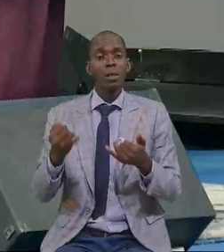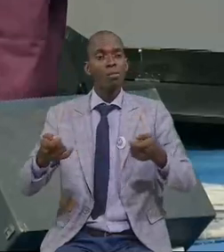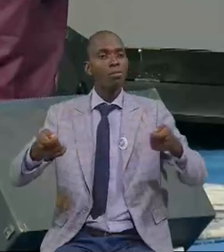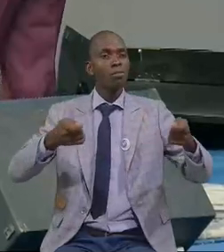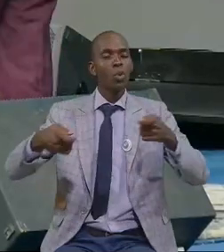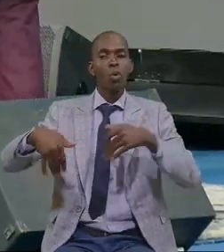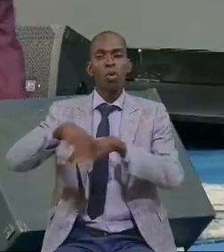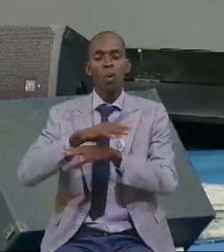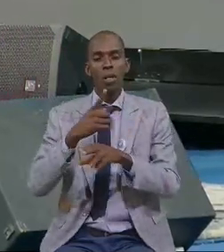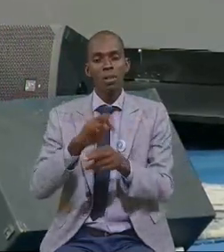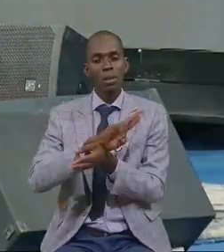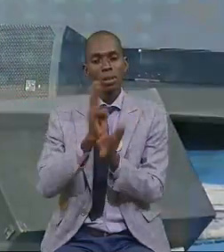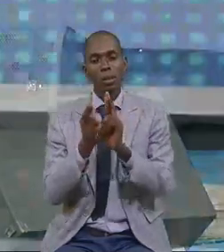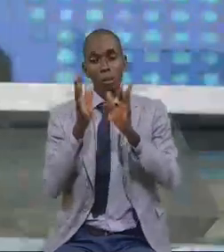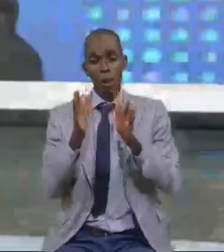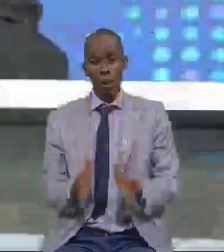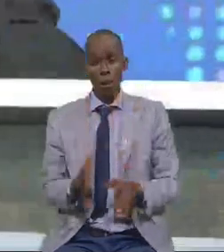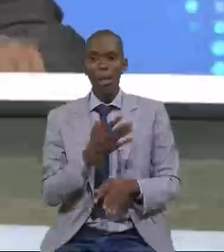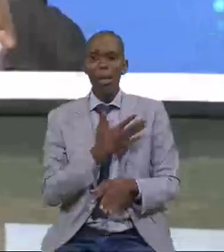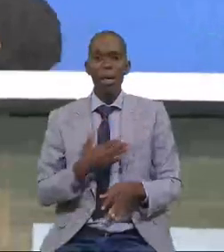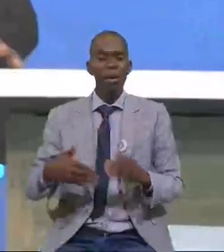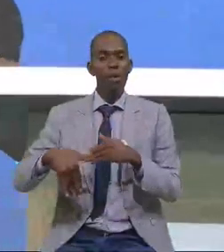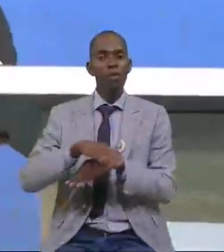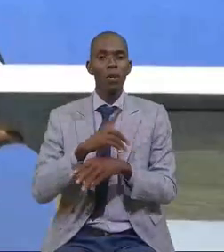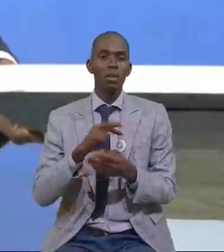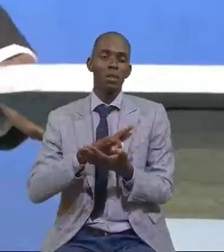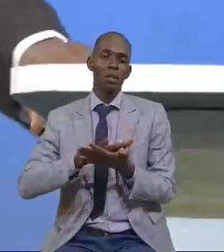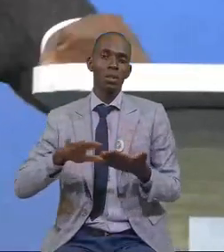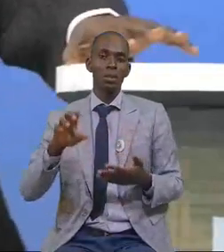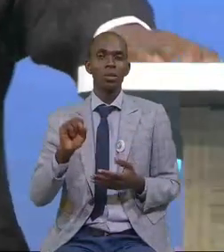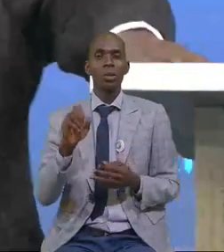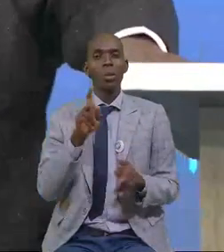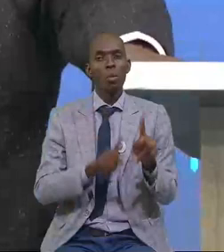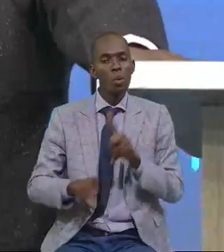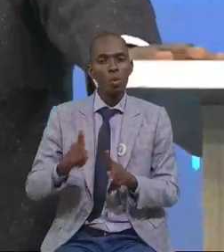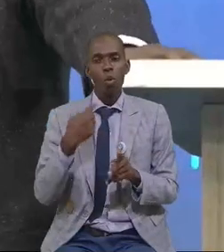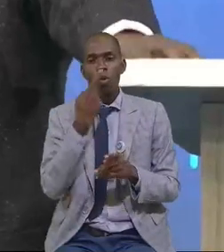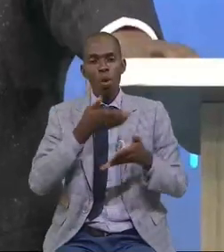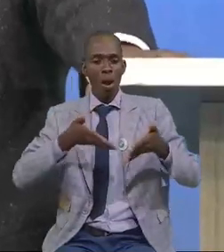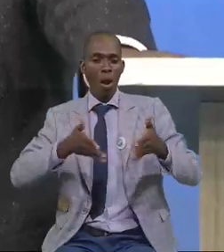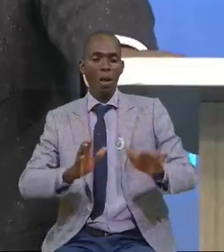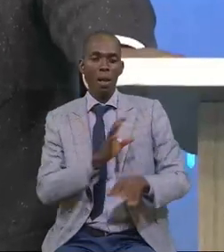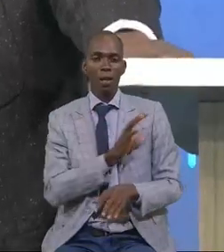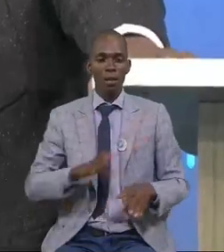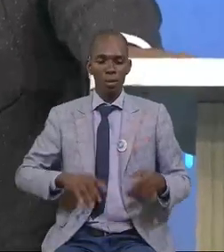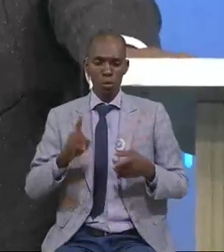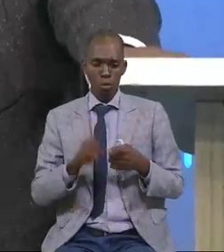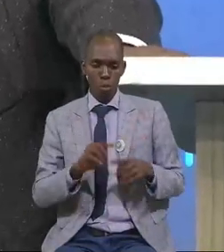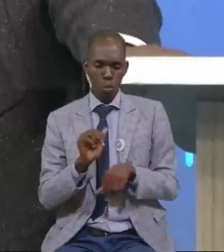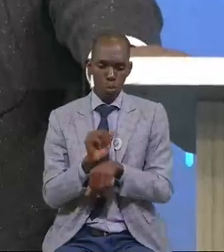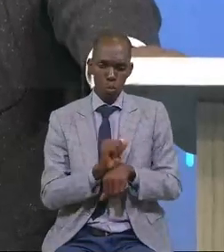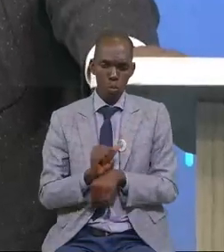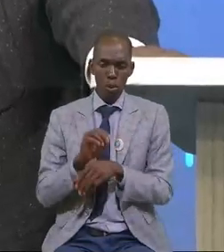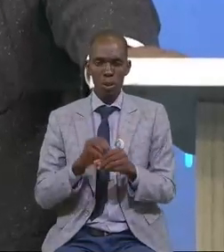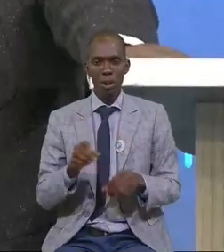sur les repentants et les justes, ceux qui permettent à Christ d'agir dans leur vie, d'agir dans